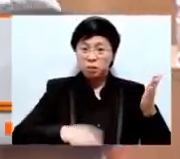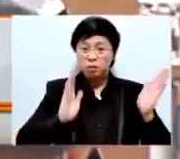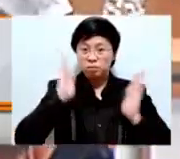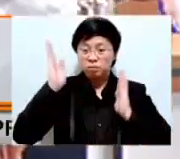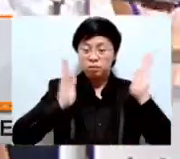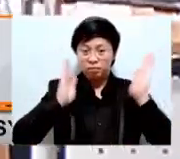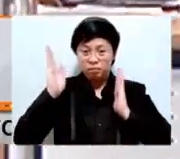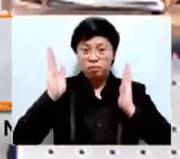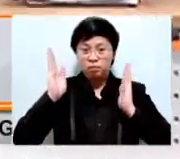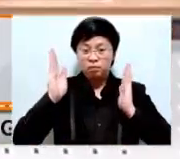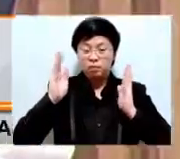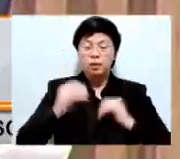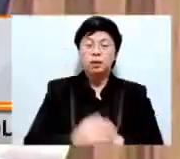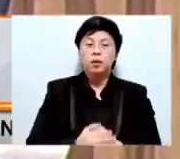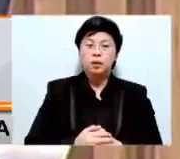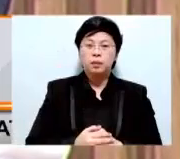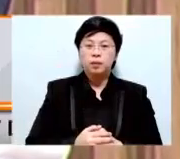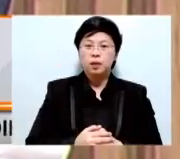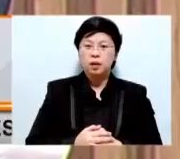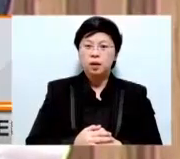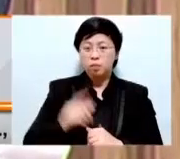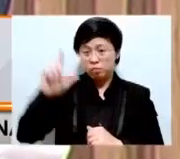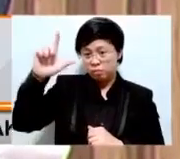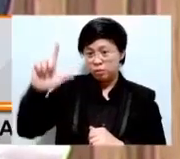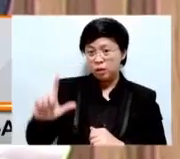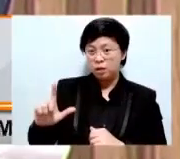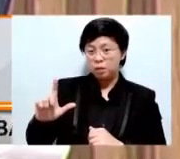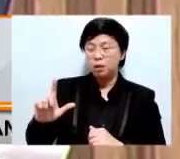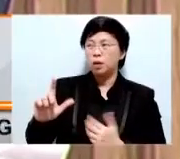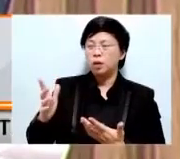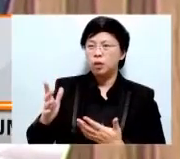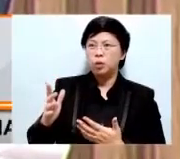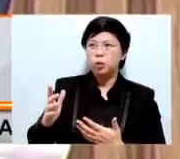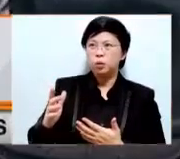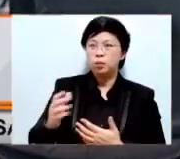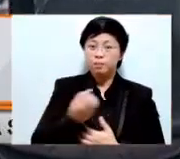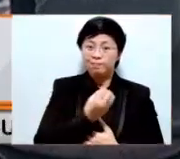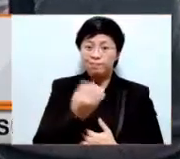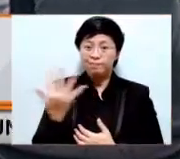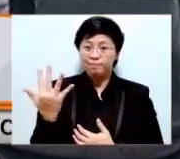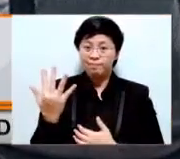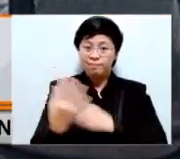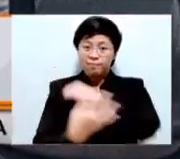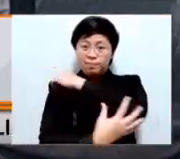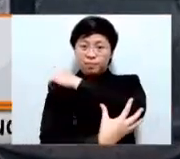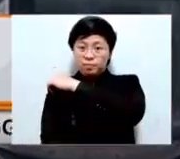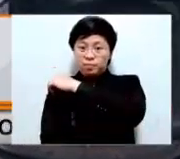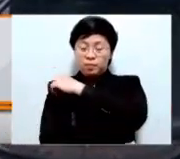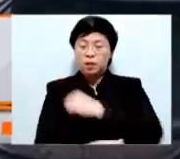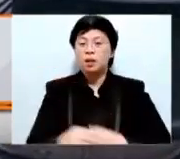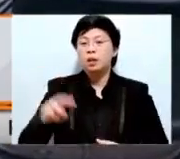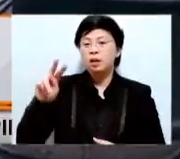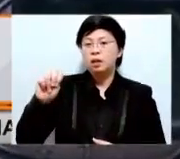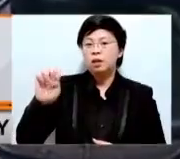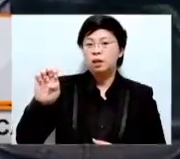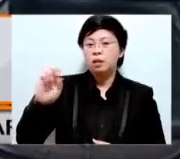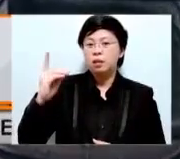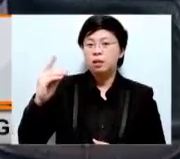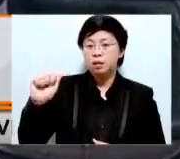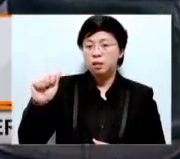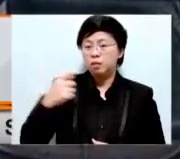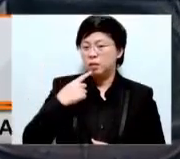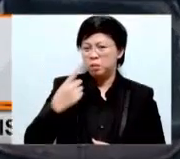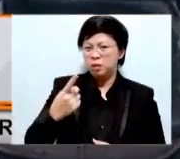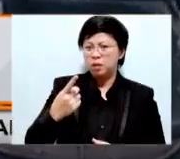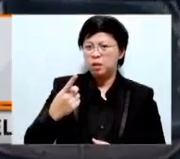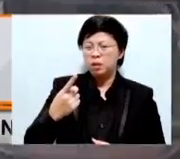ang bilang ng mahihirap, ayon sa National Economic and Development Authority o NEDA, di naman ibig sabihin na lahat pa rin ay may maihahandang